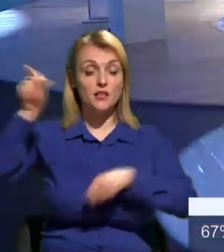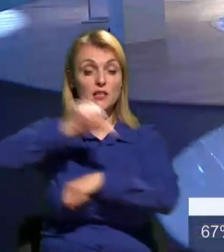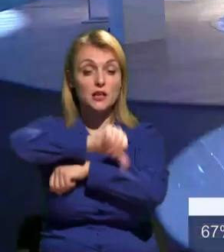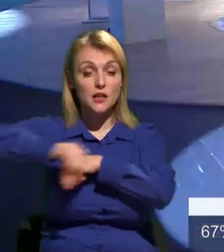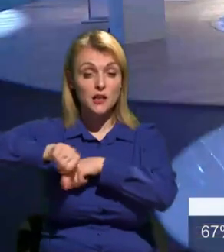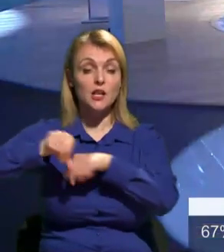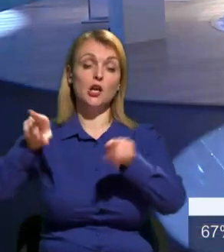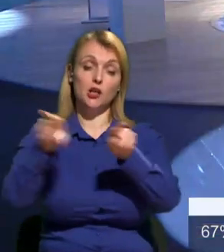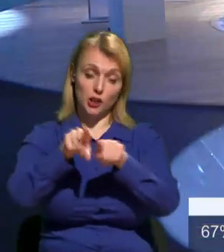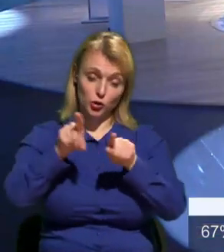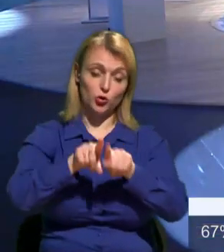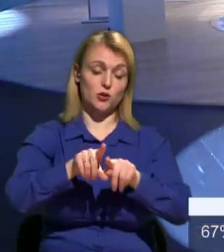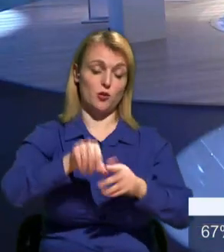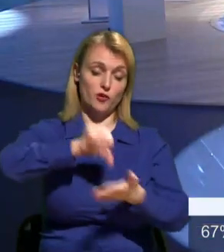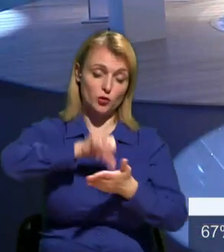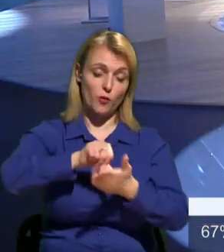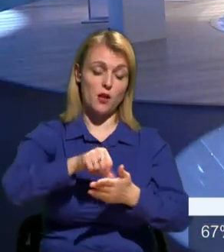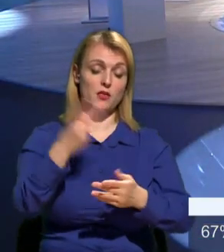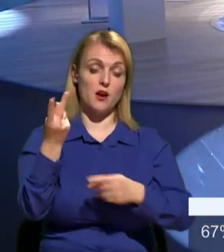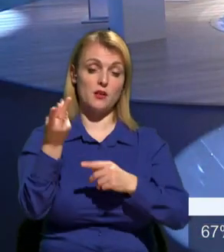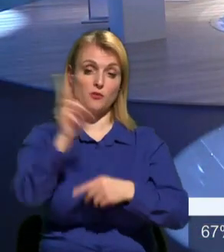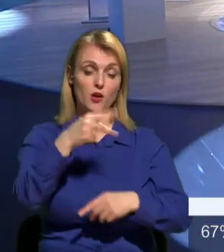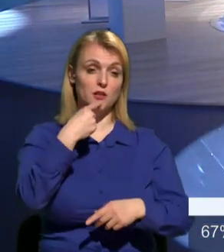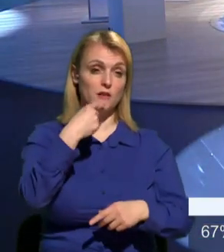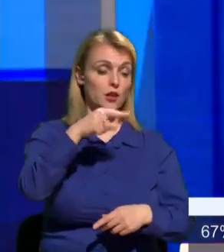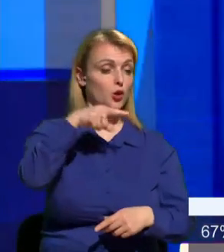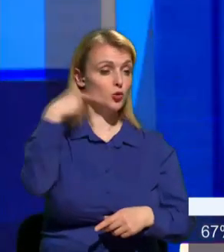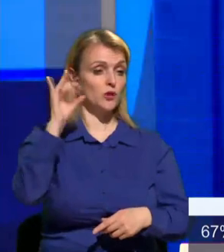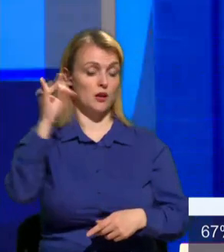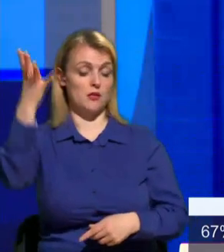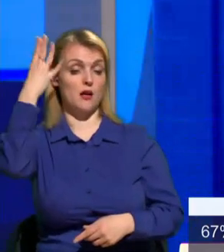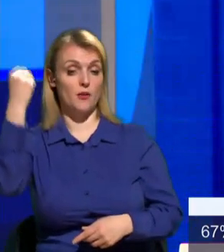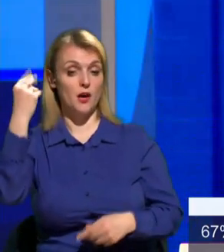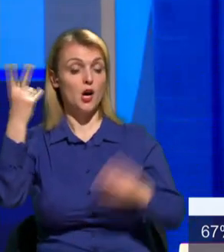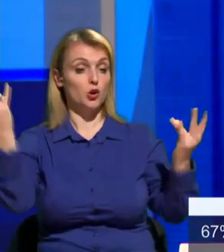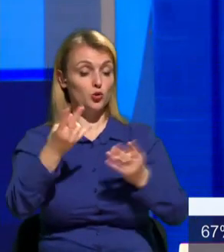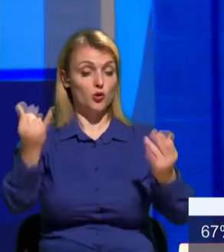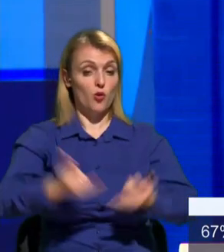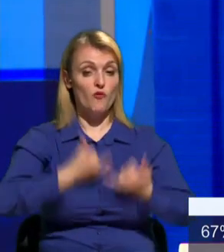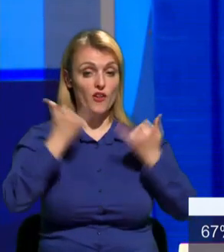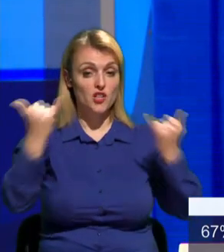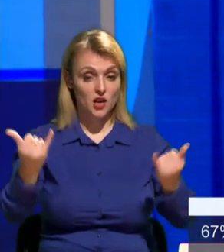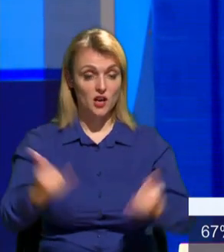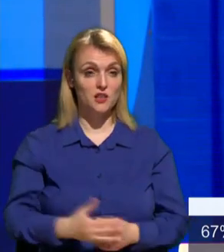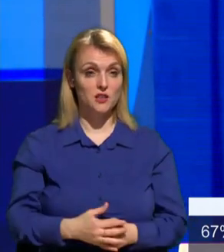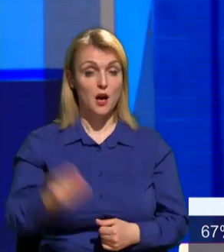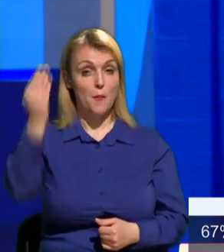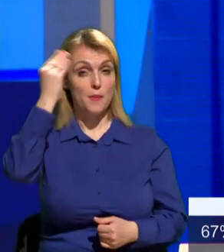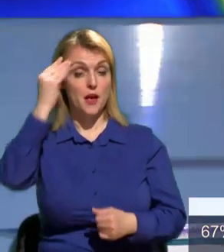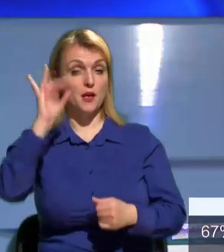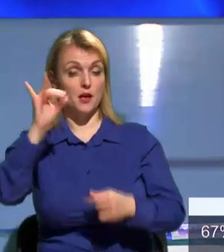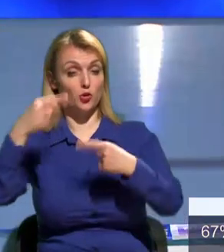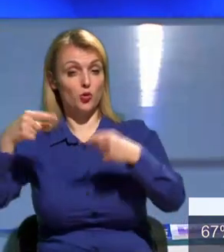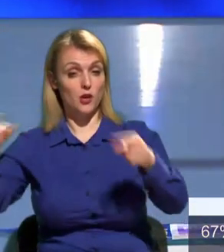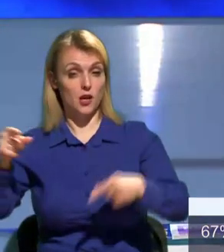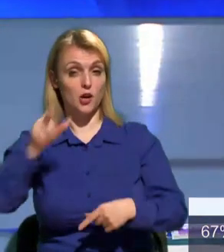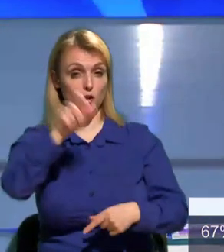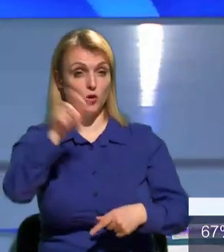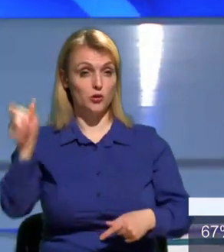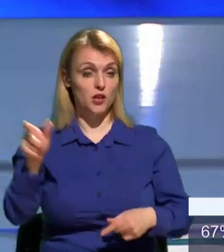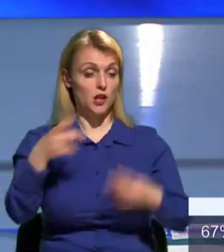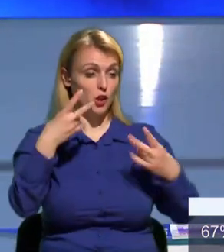я поздравляю граждан Республики Молдова на Новый год на молдавском и на русском. Нужно уважать мнение других, но не